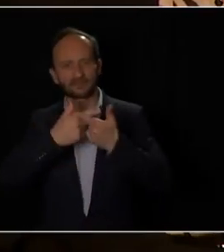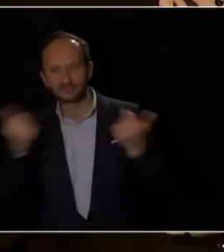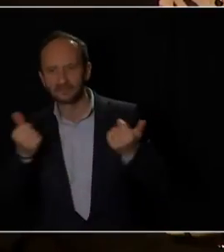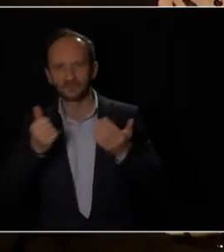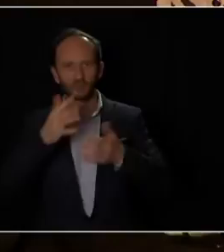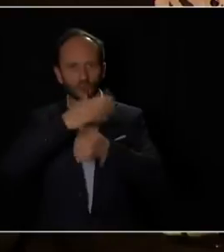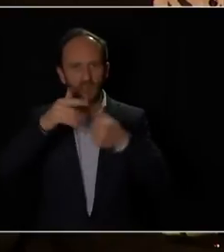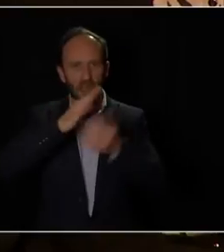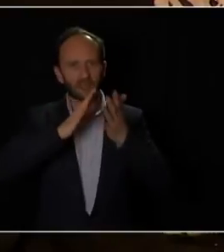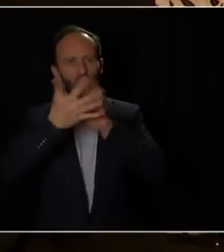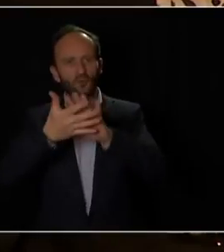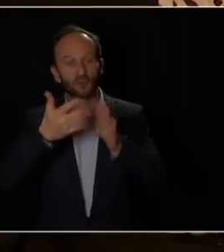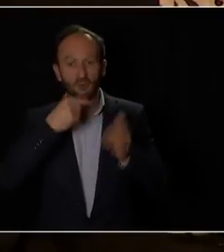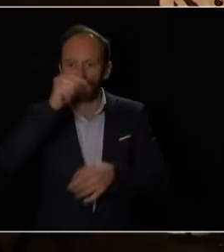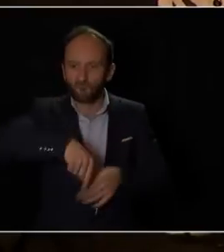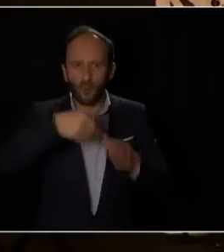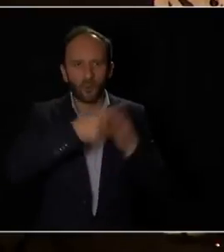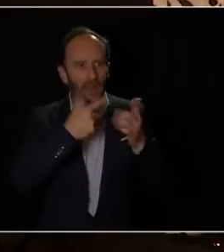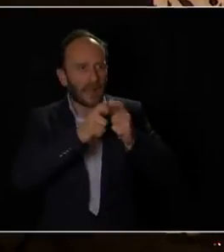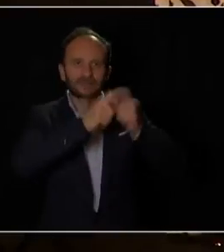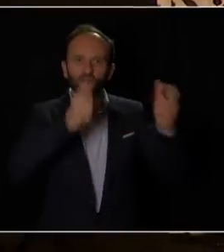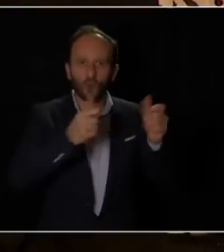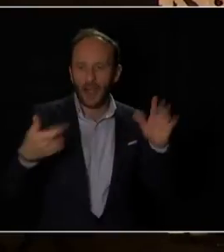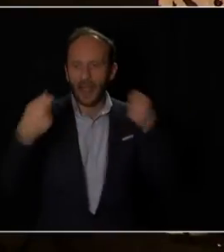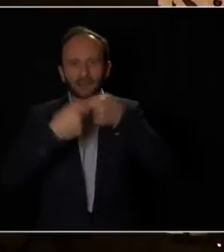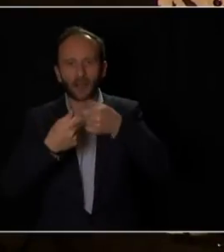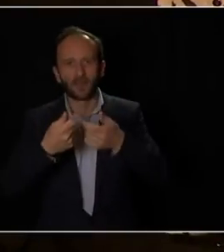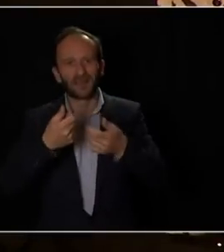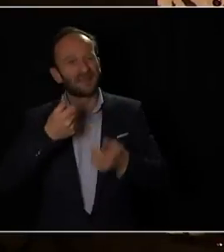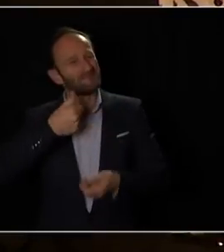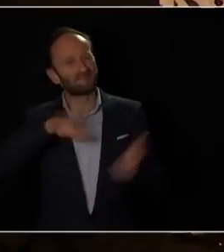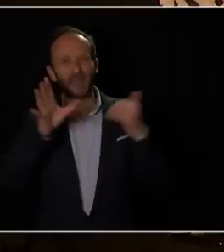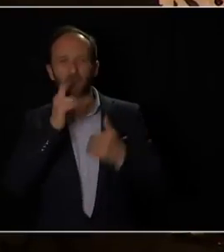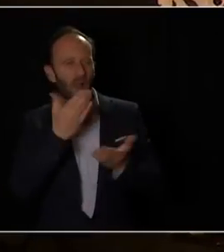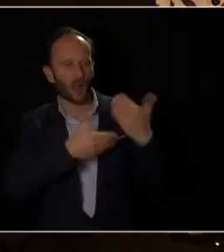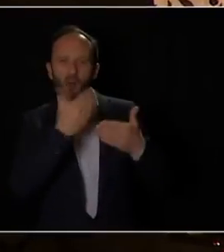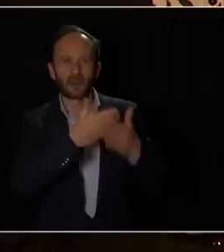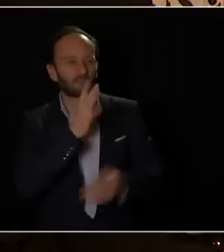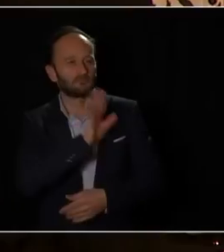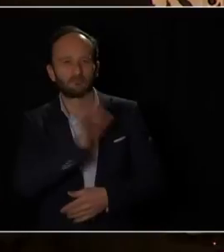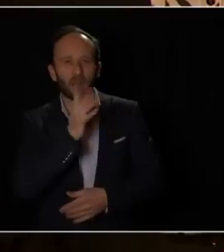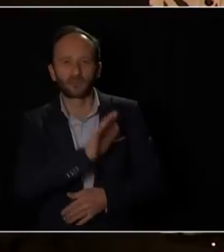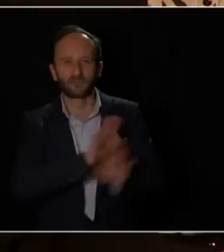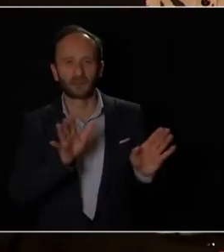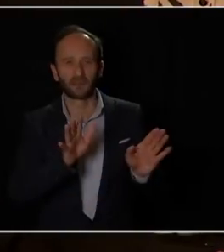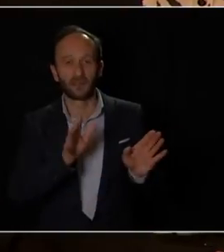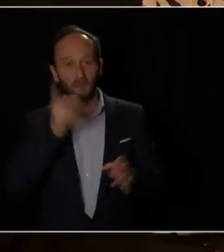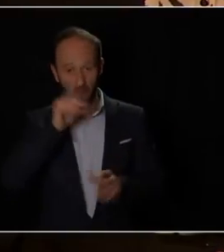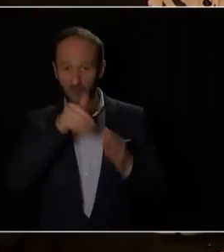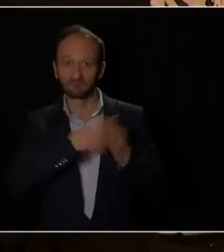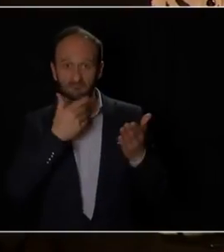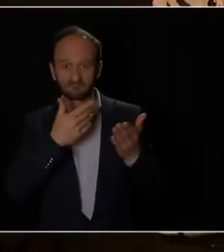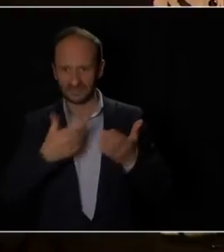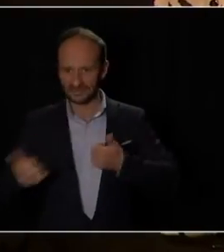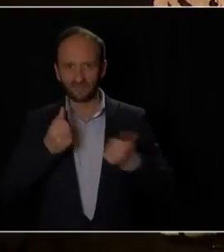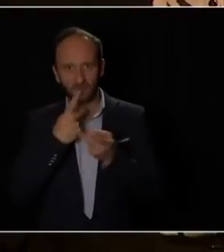société, mais elles sont irremplaçables parce qu'elles garantissent la présence publique, du service public de